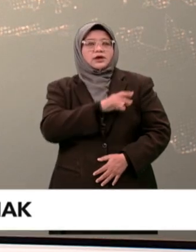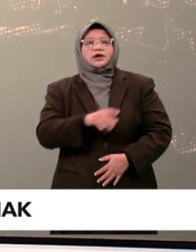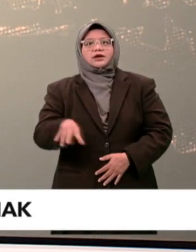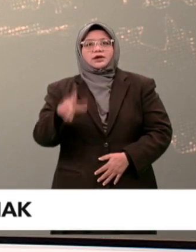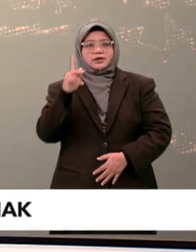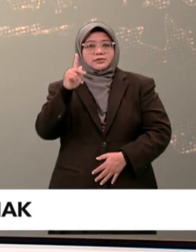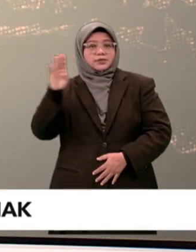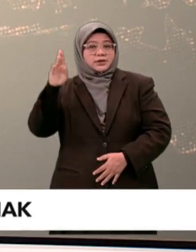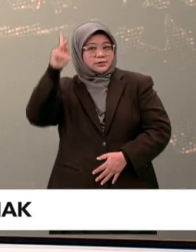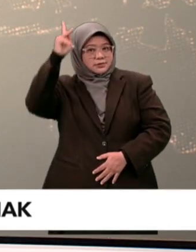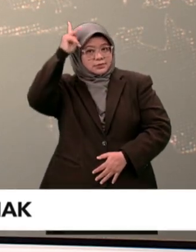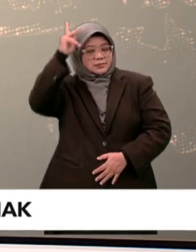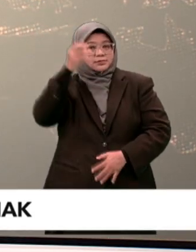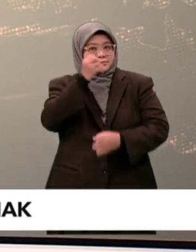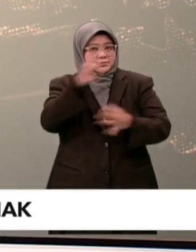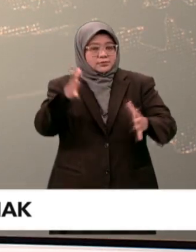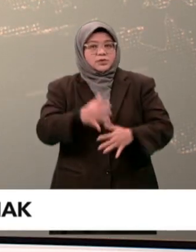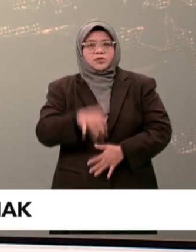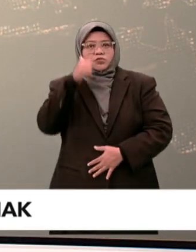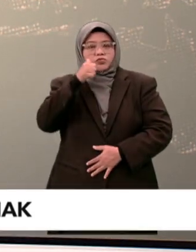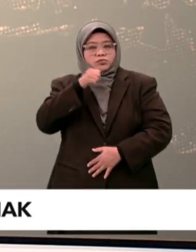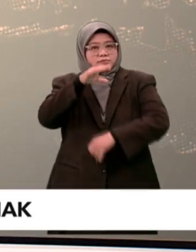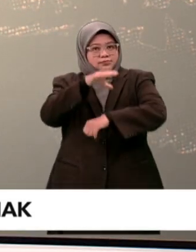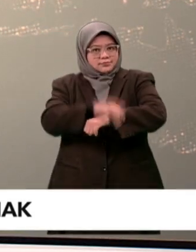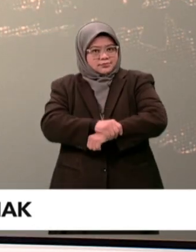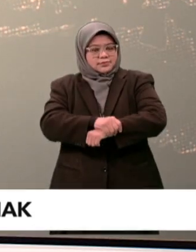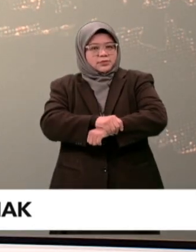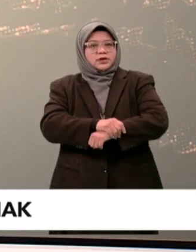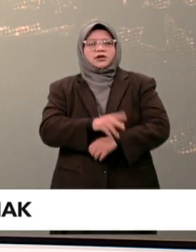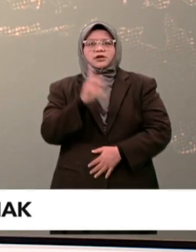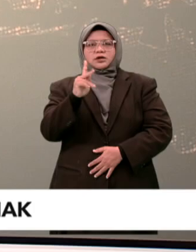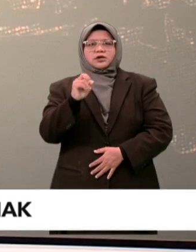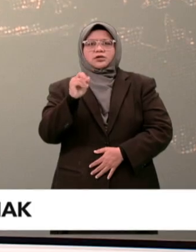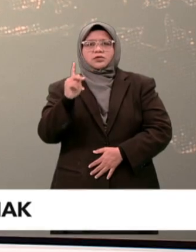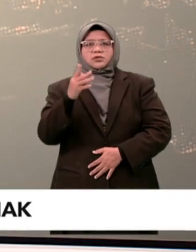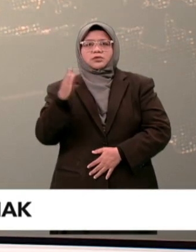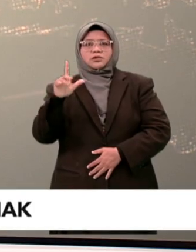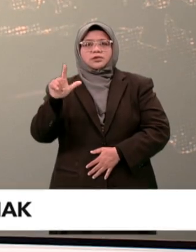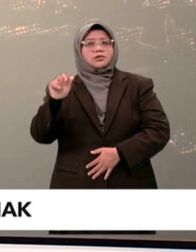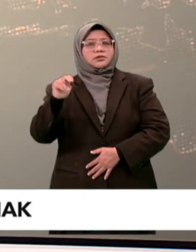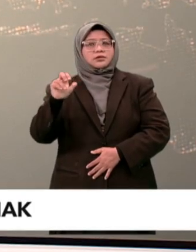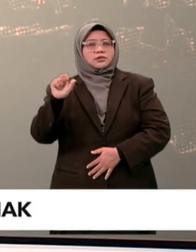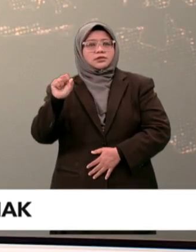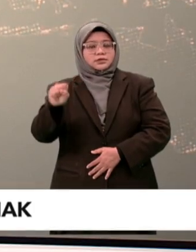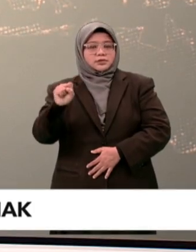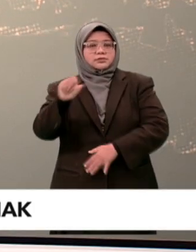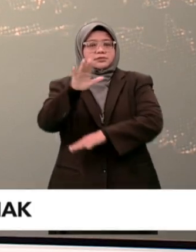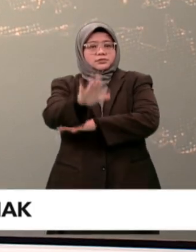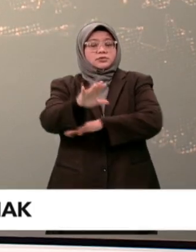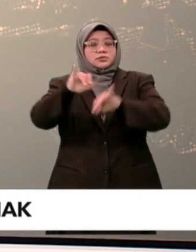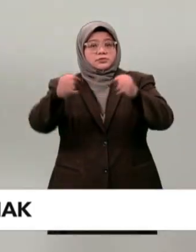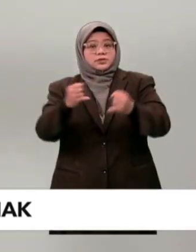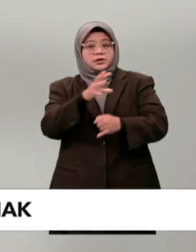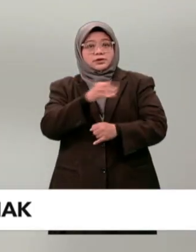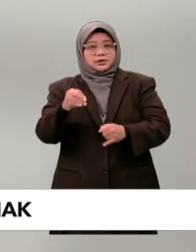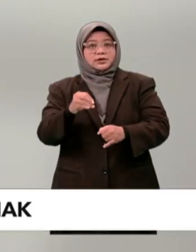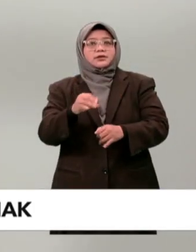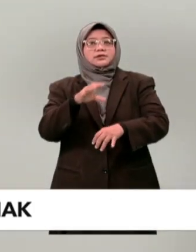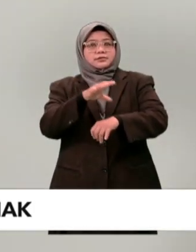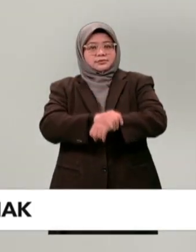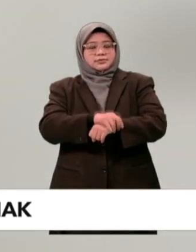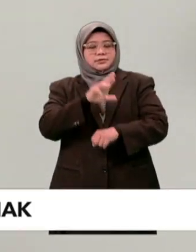Muhammad Rusdi Daud wanita berkenaan ditahan di klunas pada petang Jumat bermula hari ini sehingga